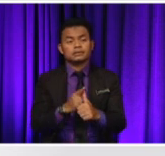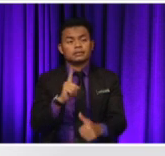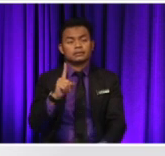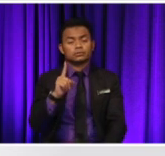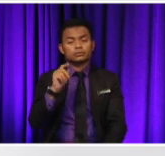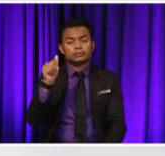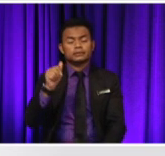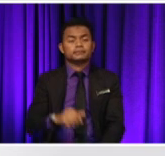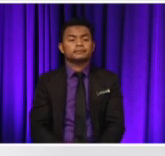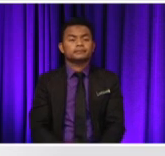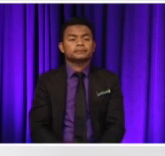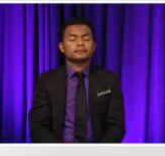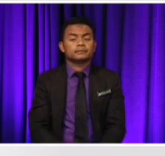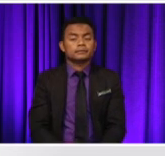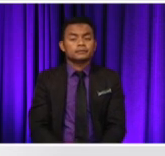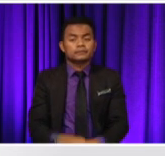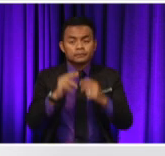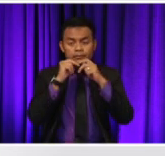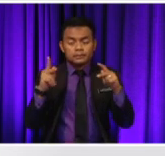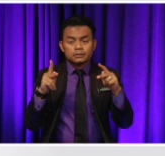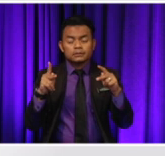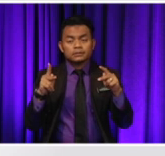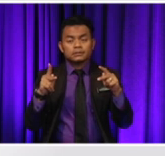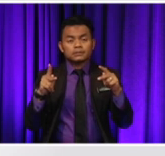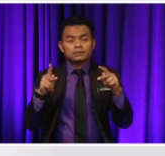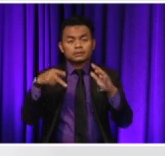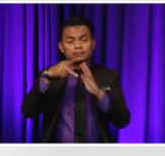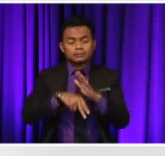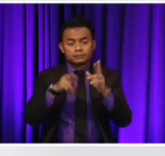saja dalam organisasi